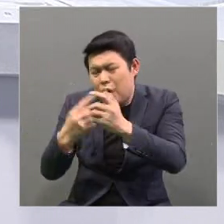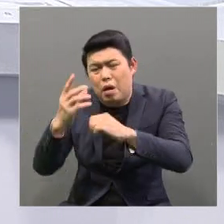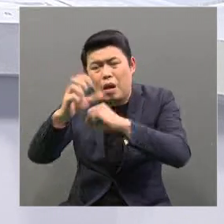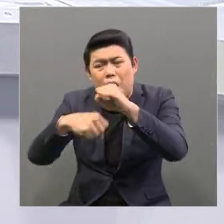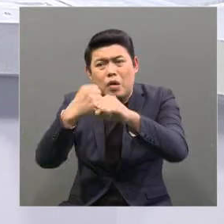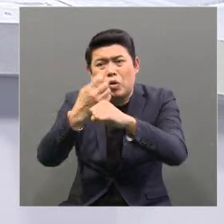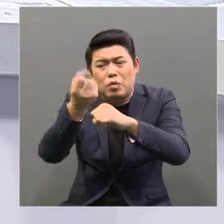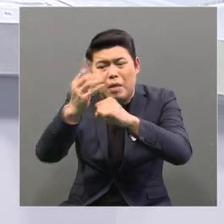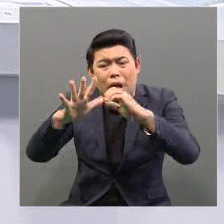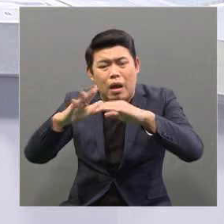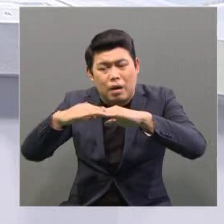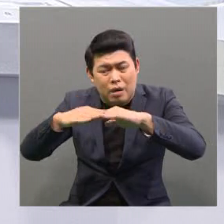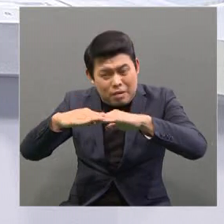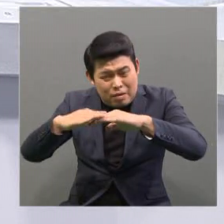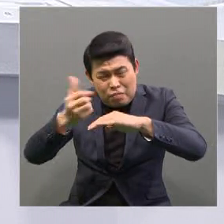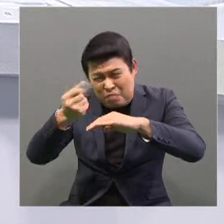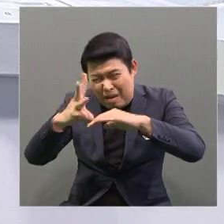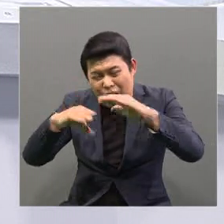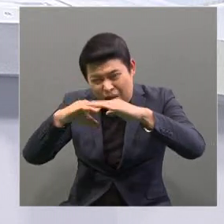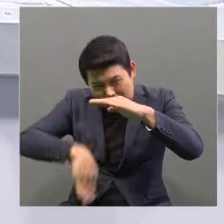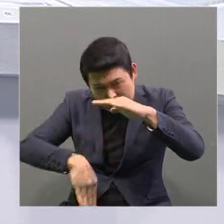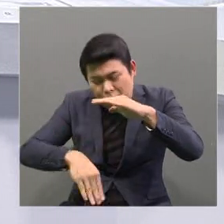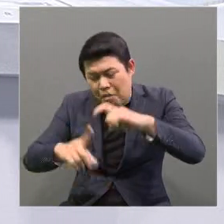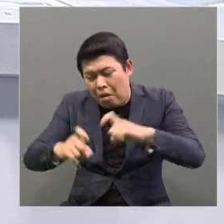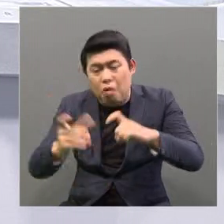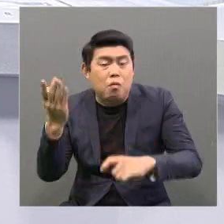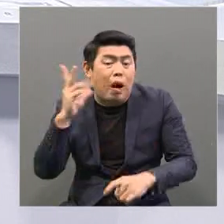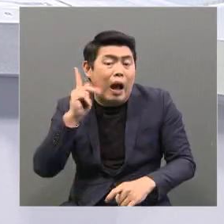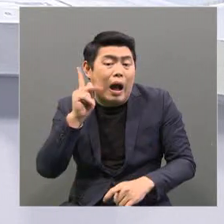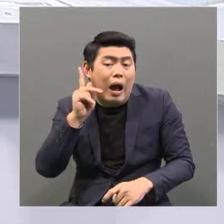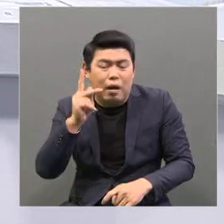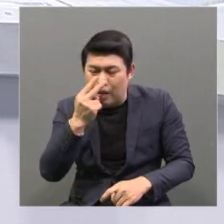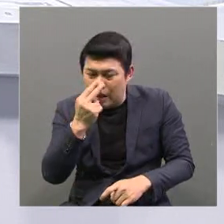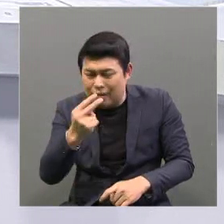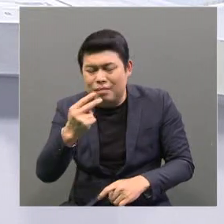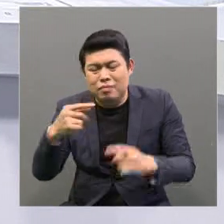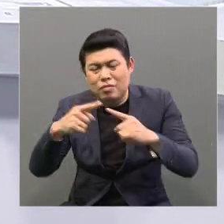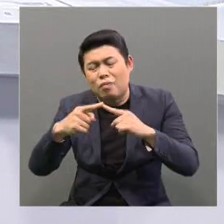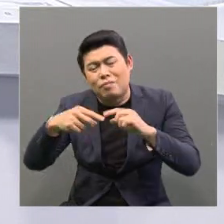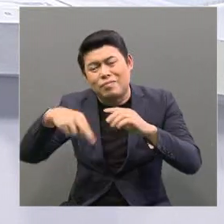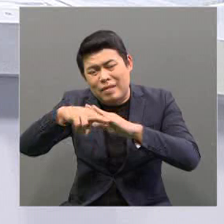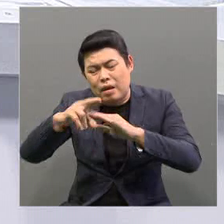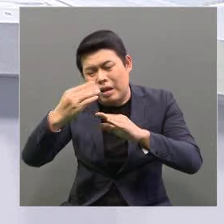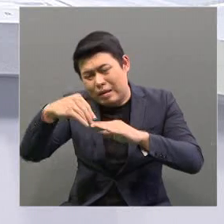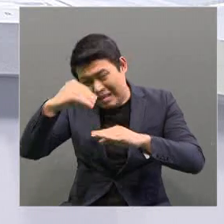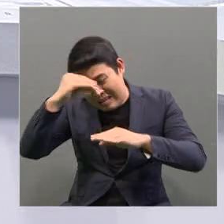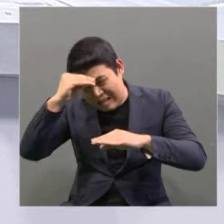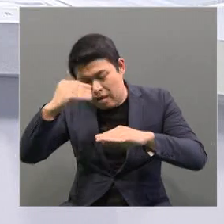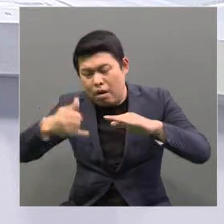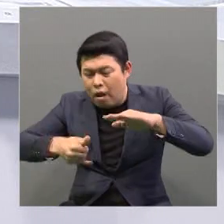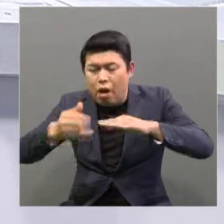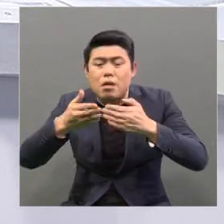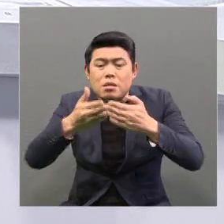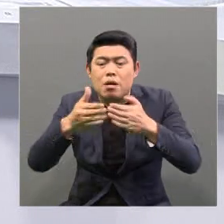15ปีนะครับคุณผู้ชมปรากฏว่าเนี่ยวันนี้มีข่าวขึ้นมาเพราะว่ามีคลิปโด่งดังใน TikTok คือมีนักเรียนตกน้ำระหว่างที่ขึ้